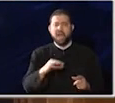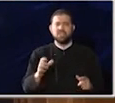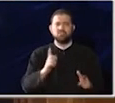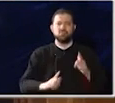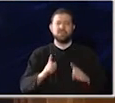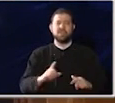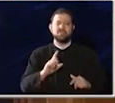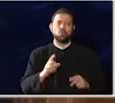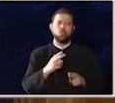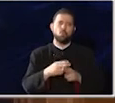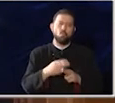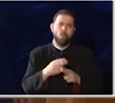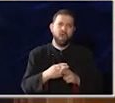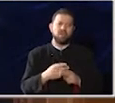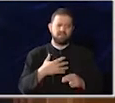boală fizică